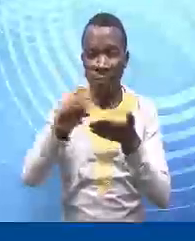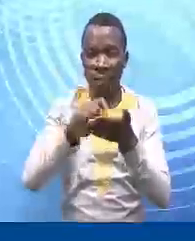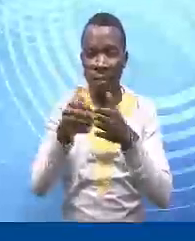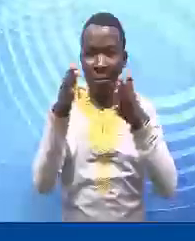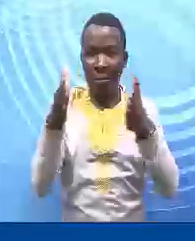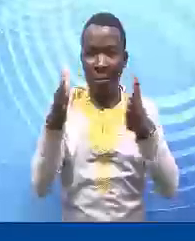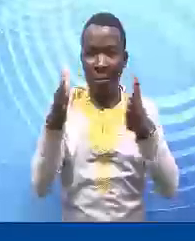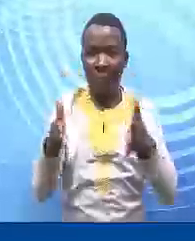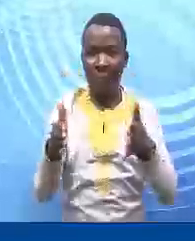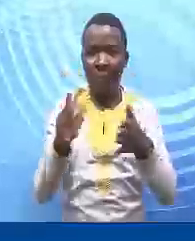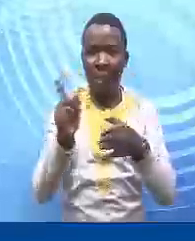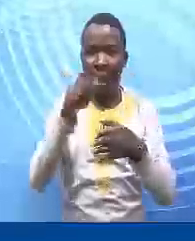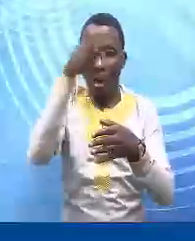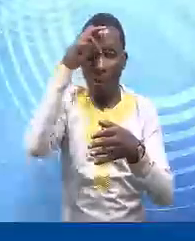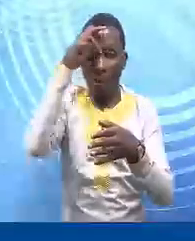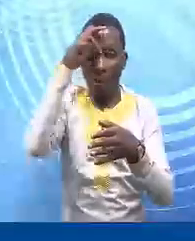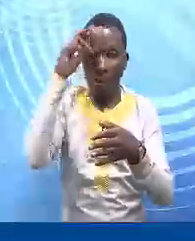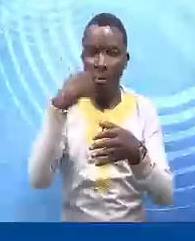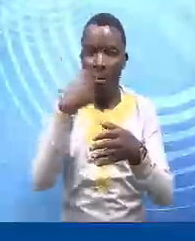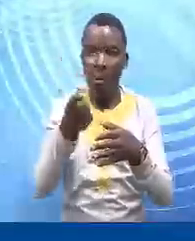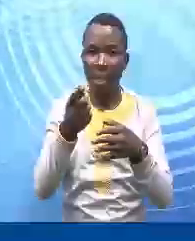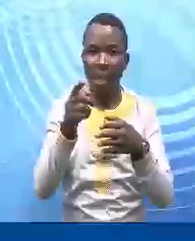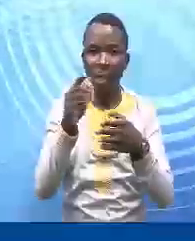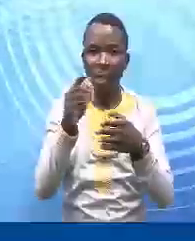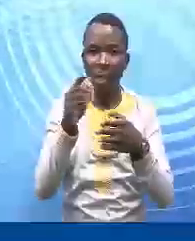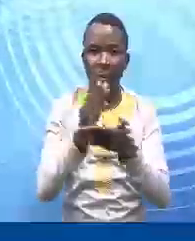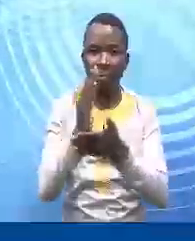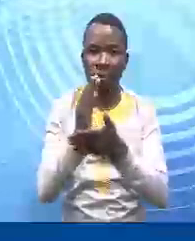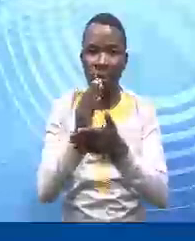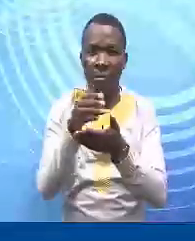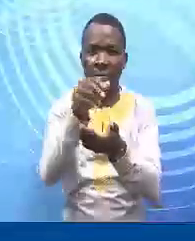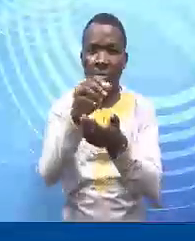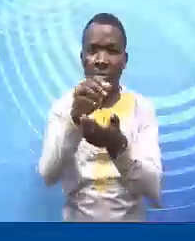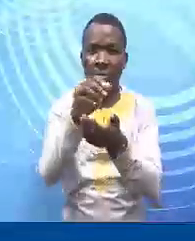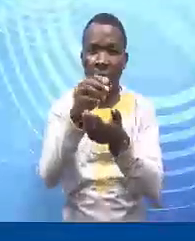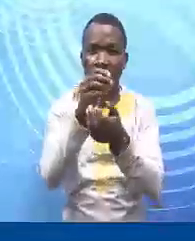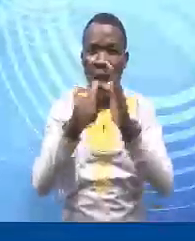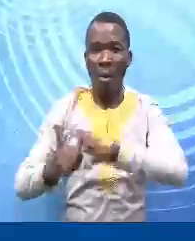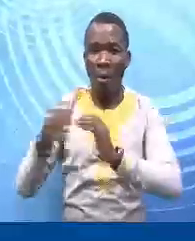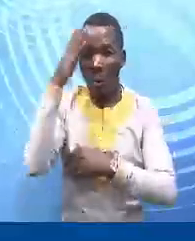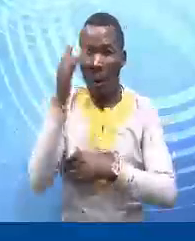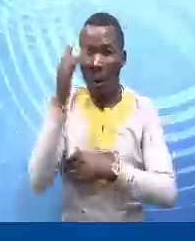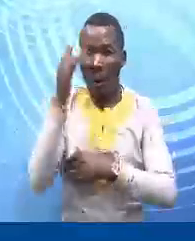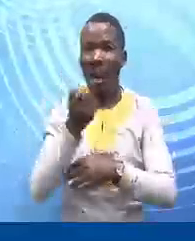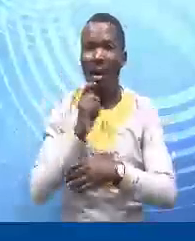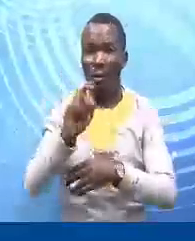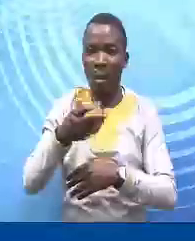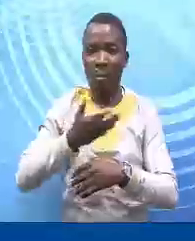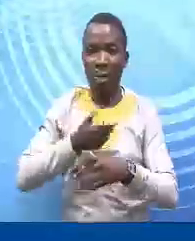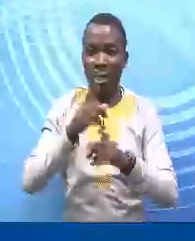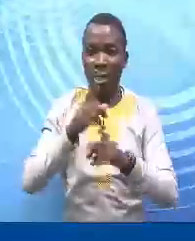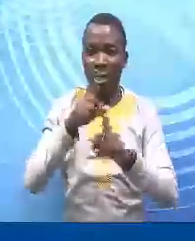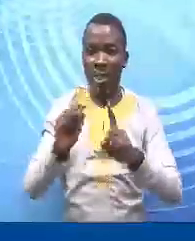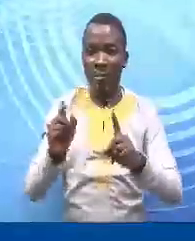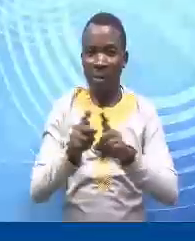n'umuyobozi nta mpamvu rero zo kumubwira ngo baramumenesha kubera iki akwiye kugira ijambo nk'uko yari yarahawe ijambo nini